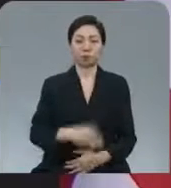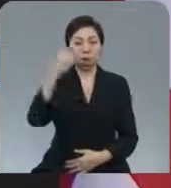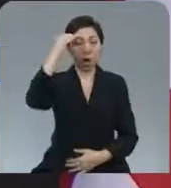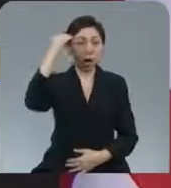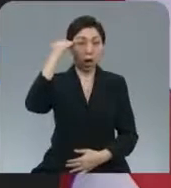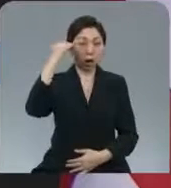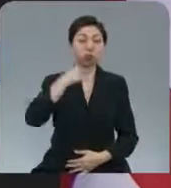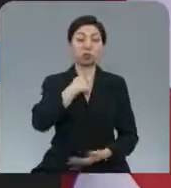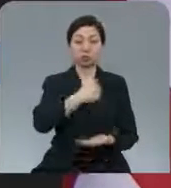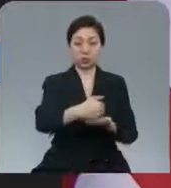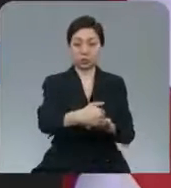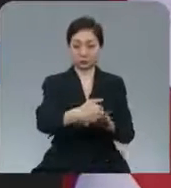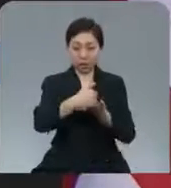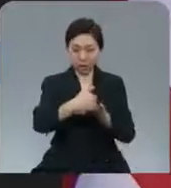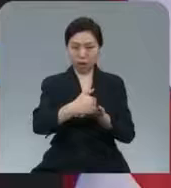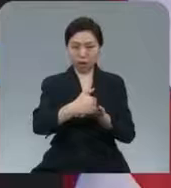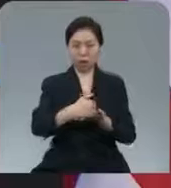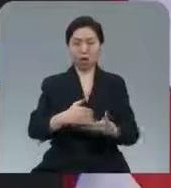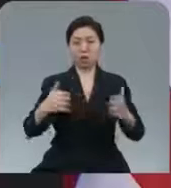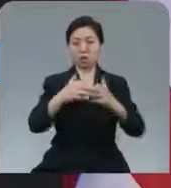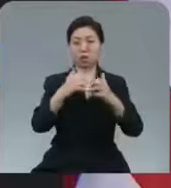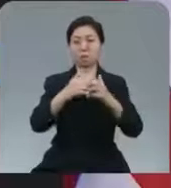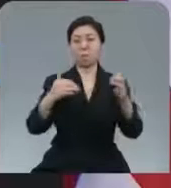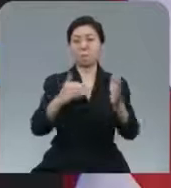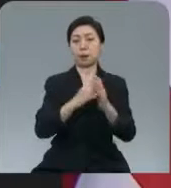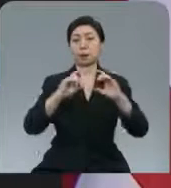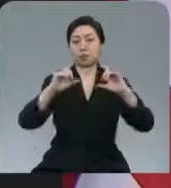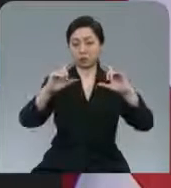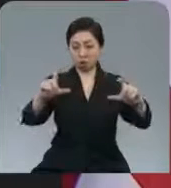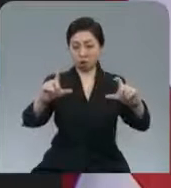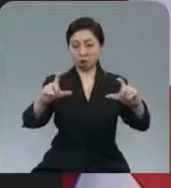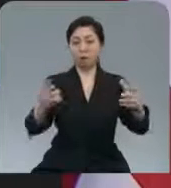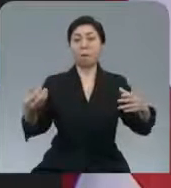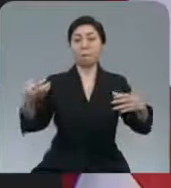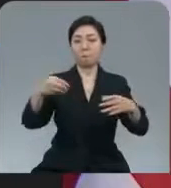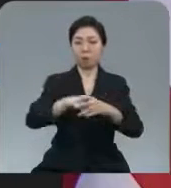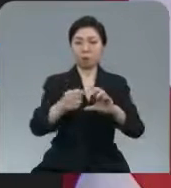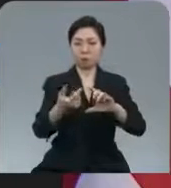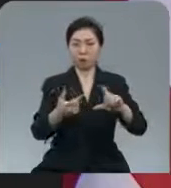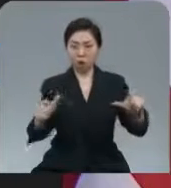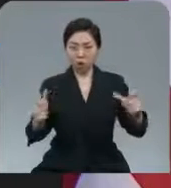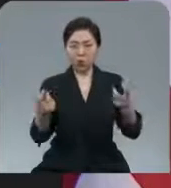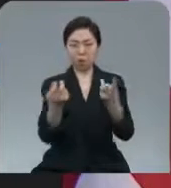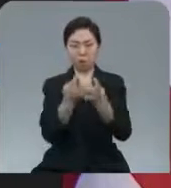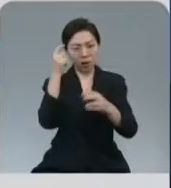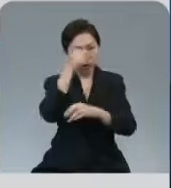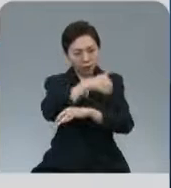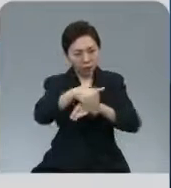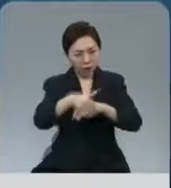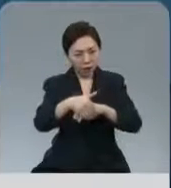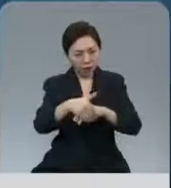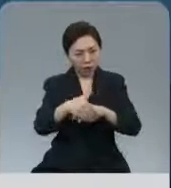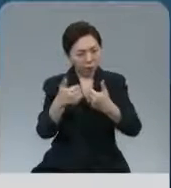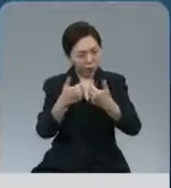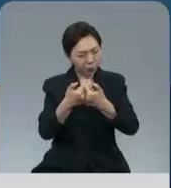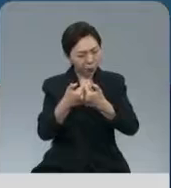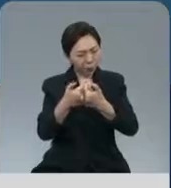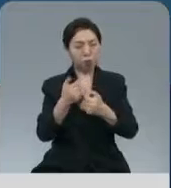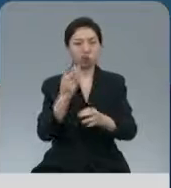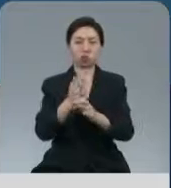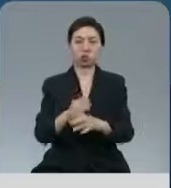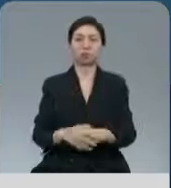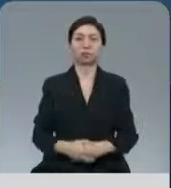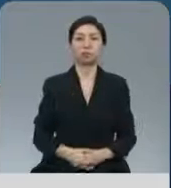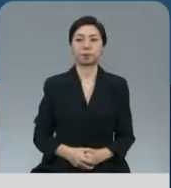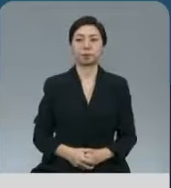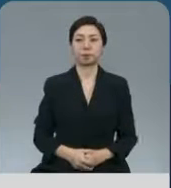ý định thù địch mà sẵn sàng đối thoại với Bình Nhưỡng Ngoài ra ông Kim cho biết sẽ tiếp tục cùng Hàn Quốc tìm kiếm đối sách càng thịt vào Bắc